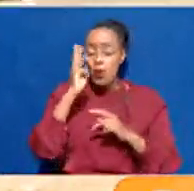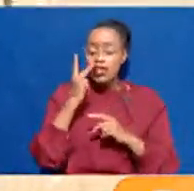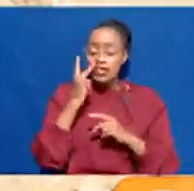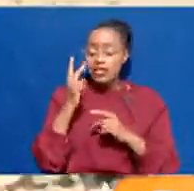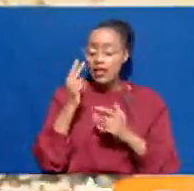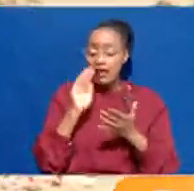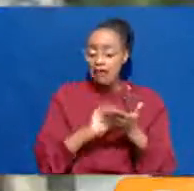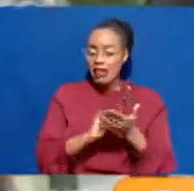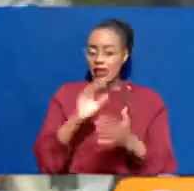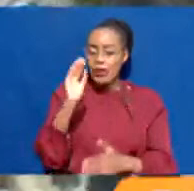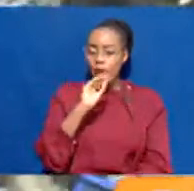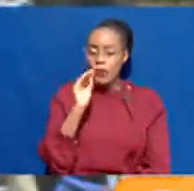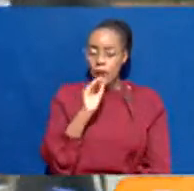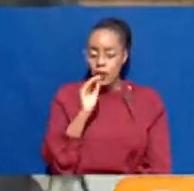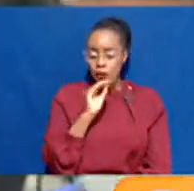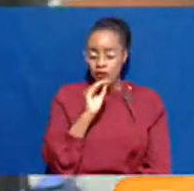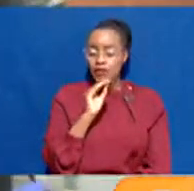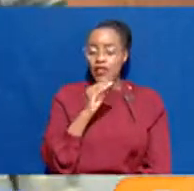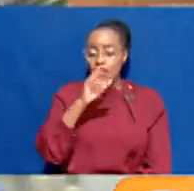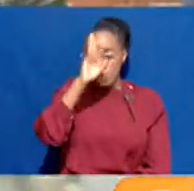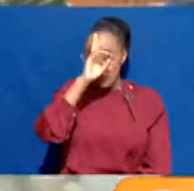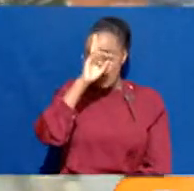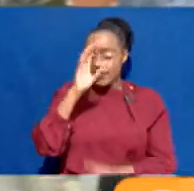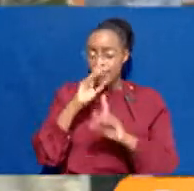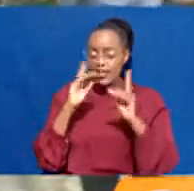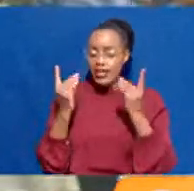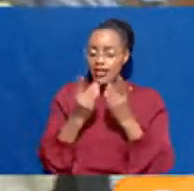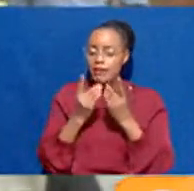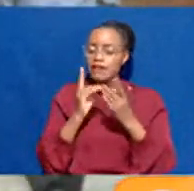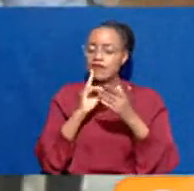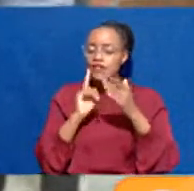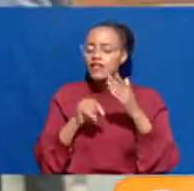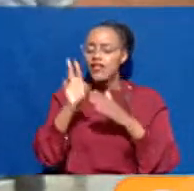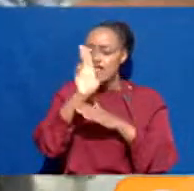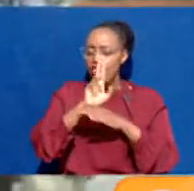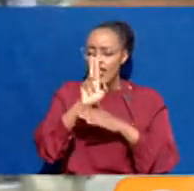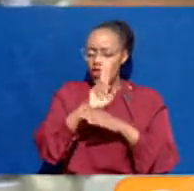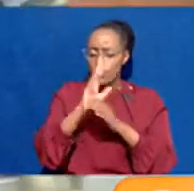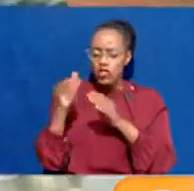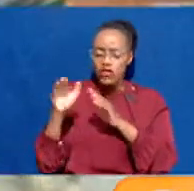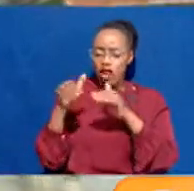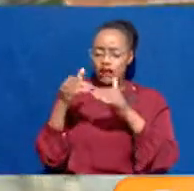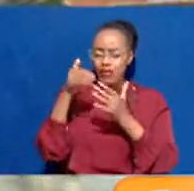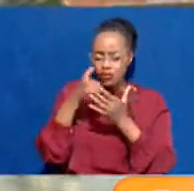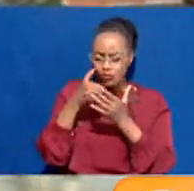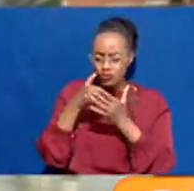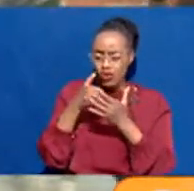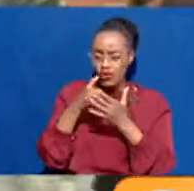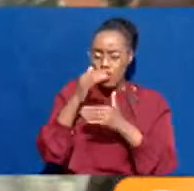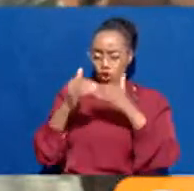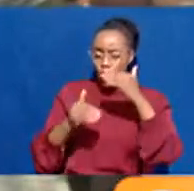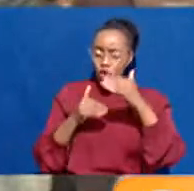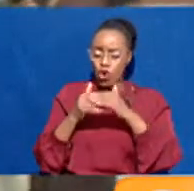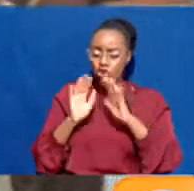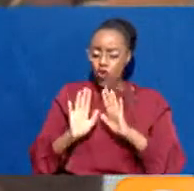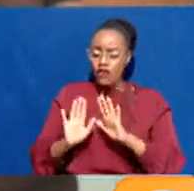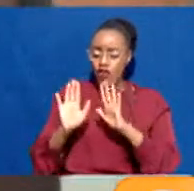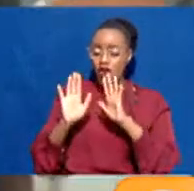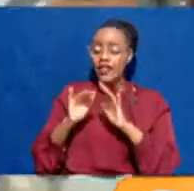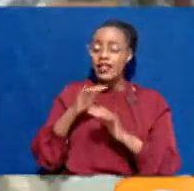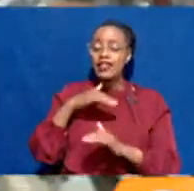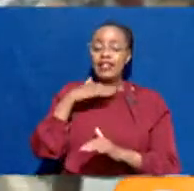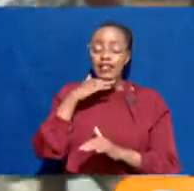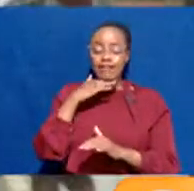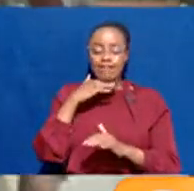tena. Huku idara ya polisi ikishikilia kwamba inatumia mbinu husika ili kuepuka